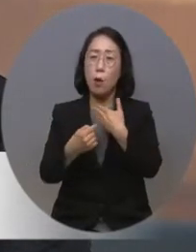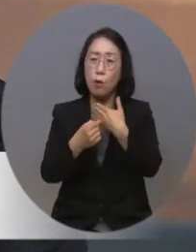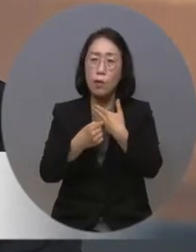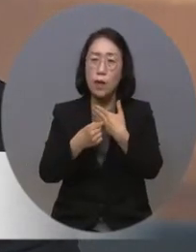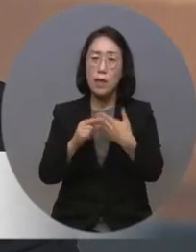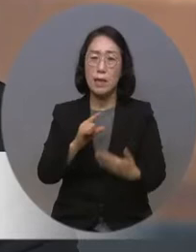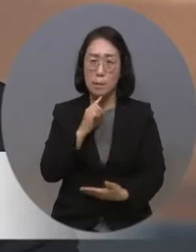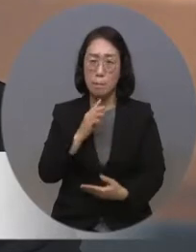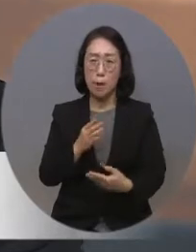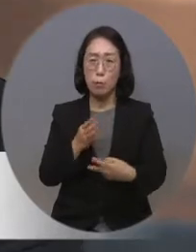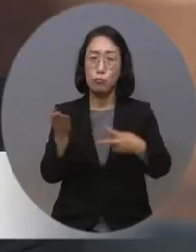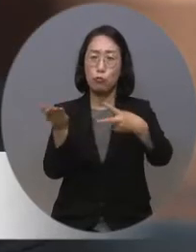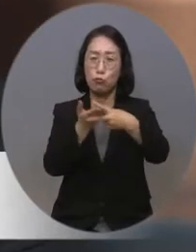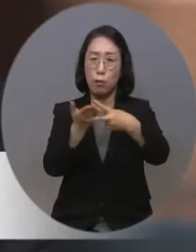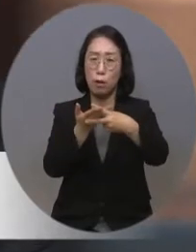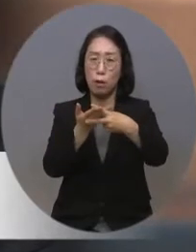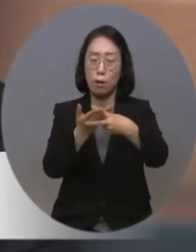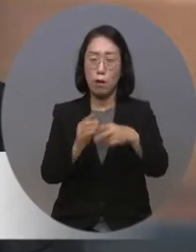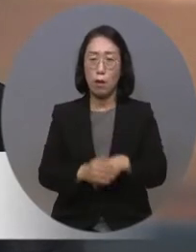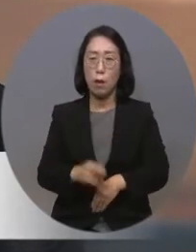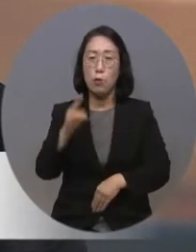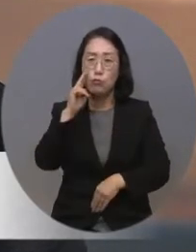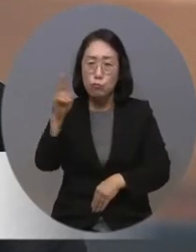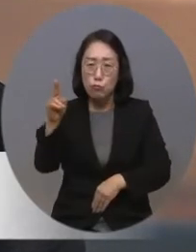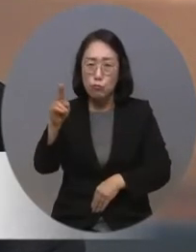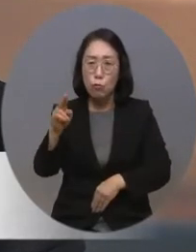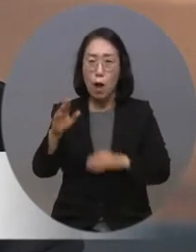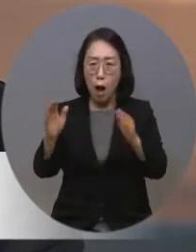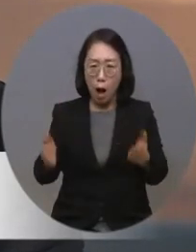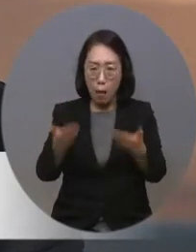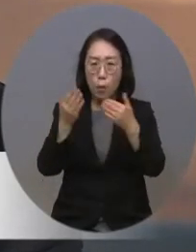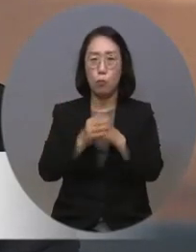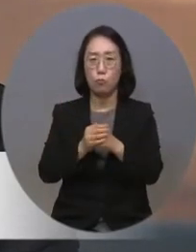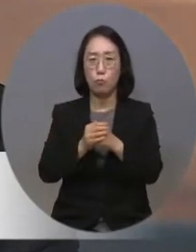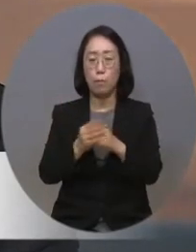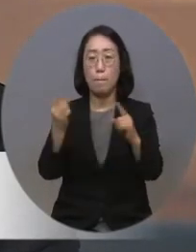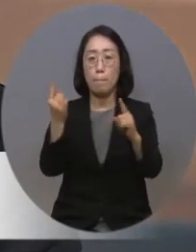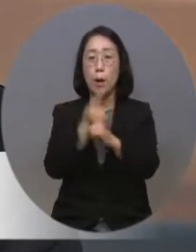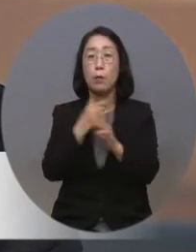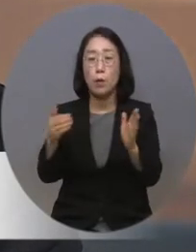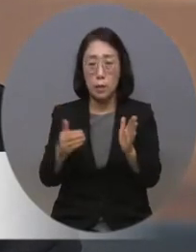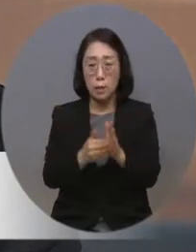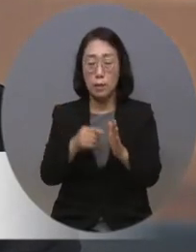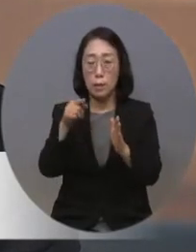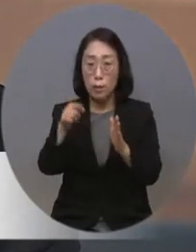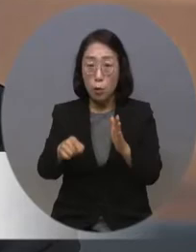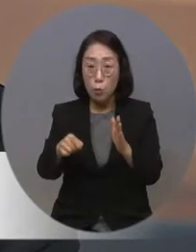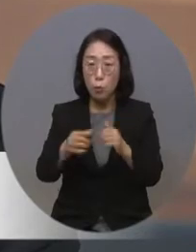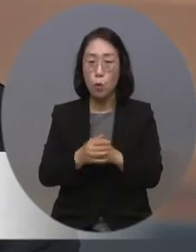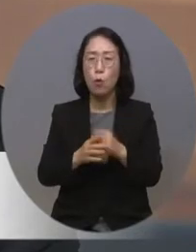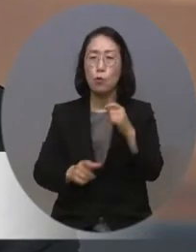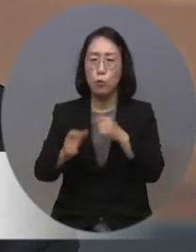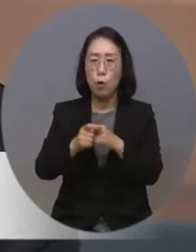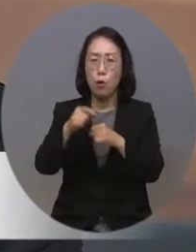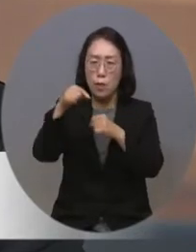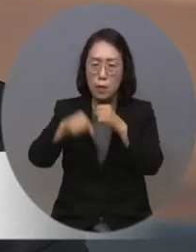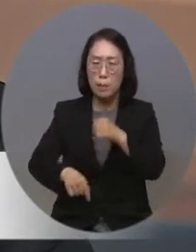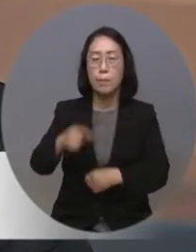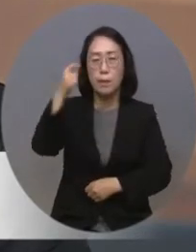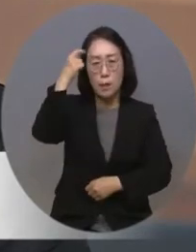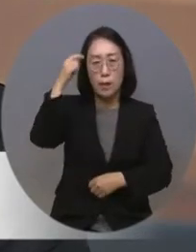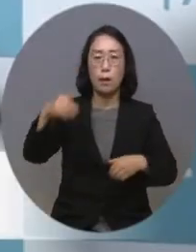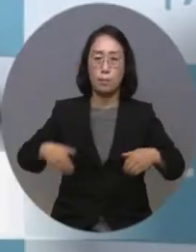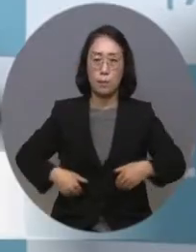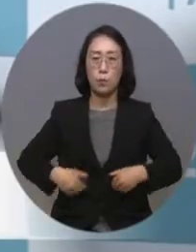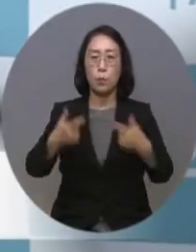개의 등급으로 나눠져 있고 바뀐 장애인 등급 혹은 장애인 등급 제도에 대해서도 조금 더 고민을 해야 될 것 같다는 생각은